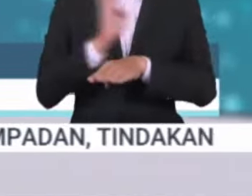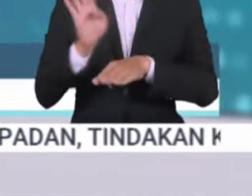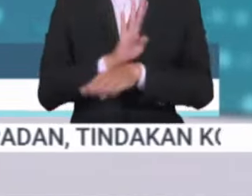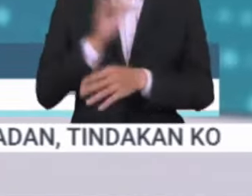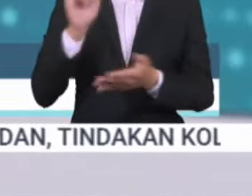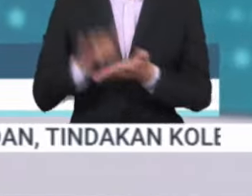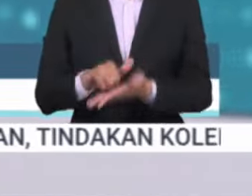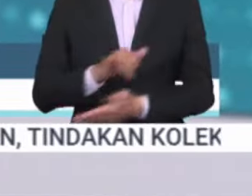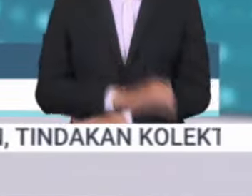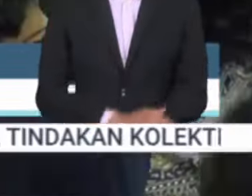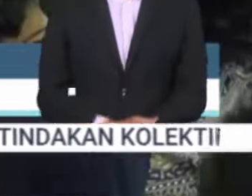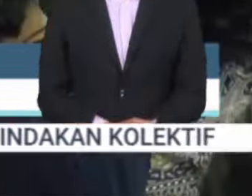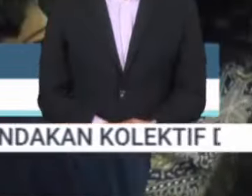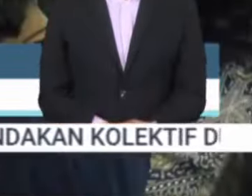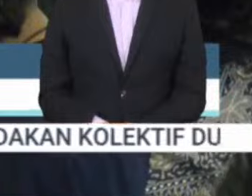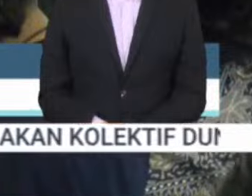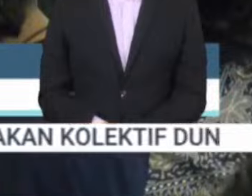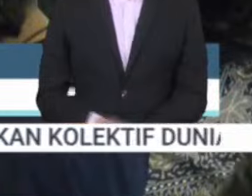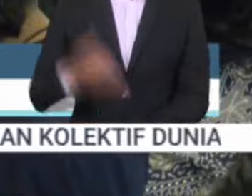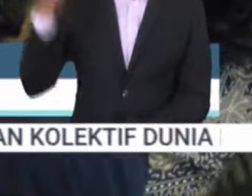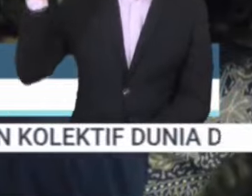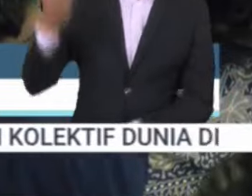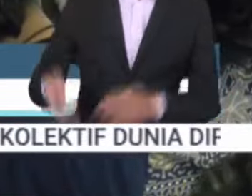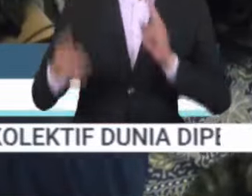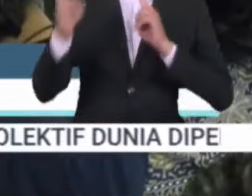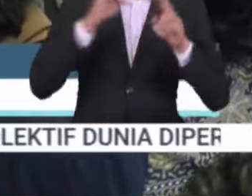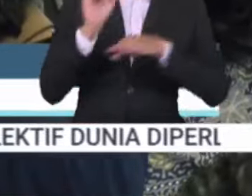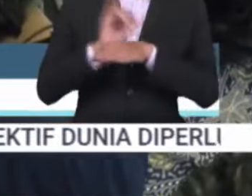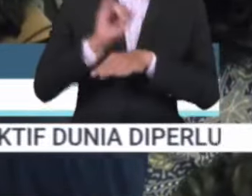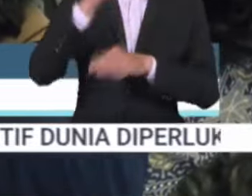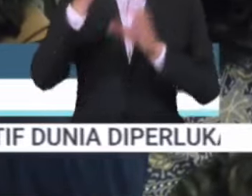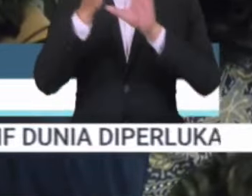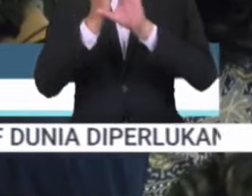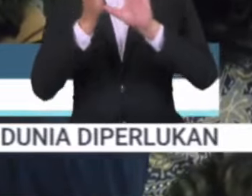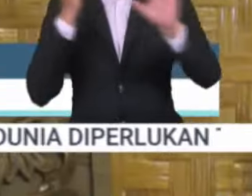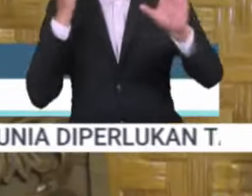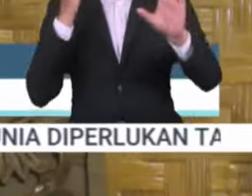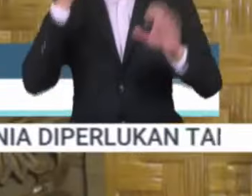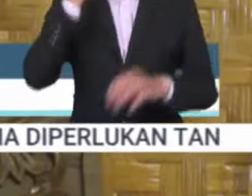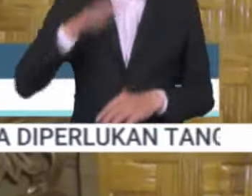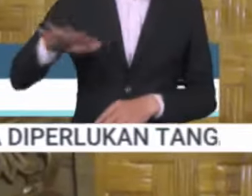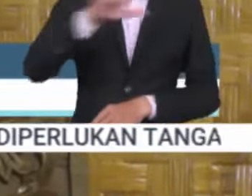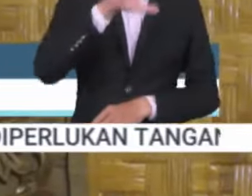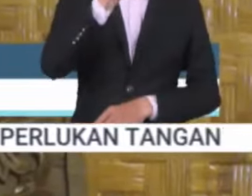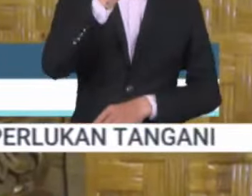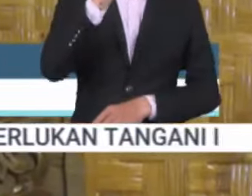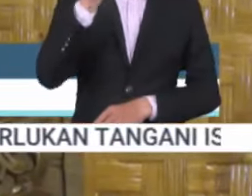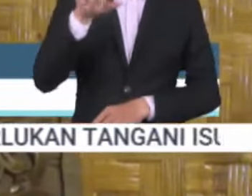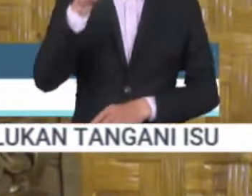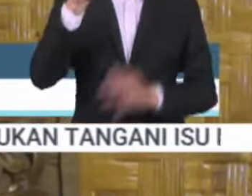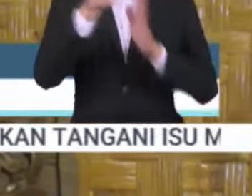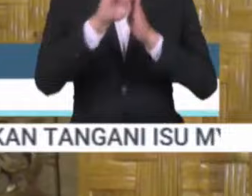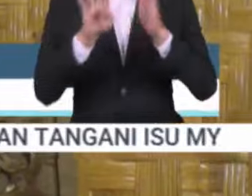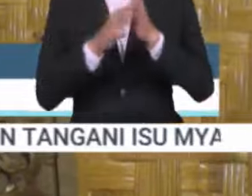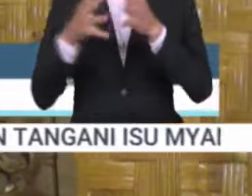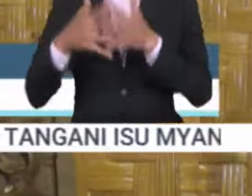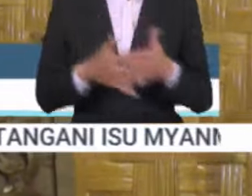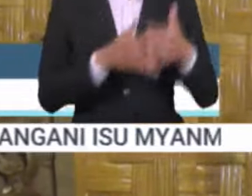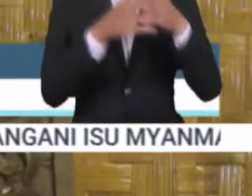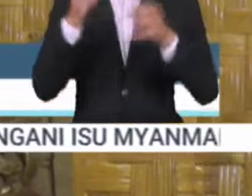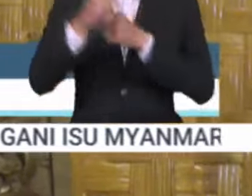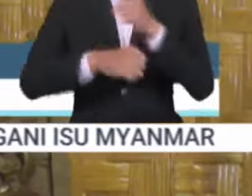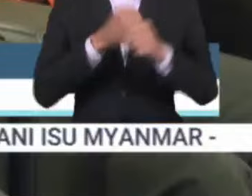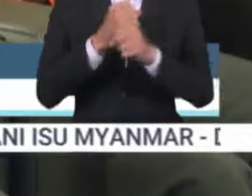komoditi berkenaan. Beliau berkata industri buluh dianggarkan bernilai $70.6 bilion Amerika